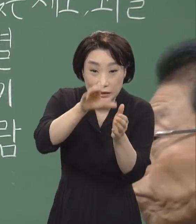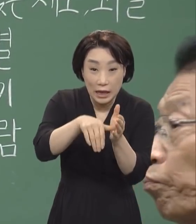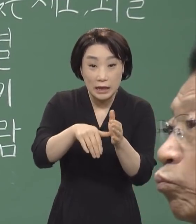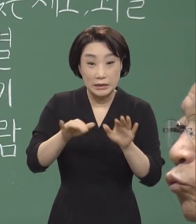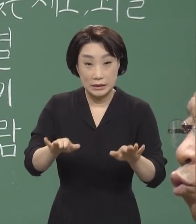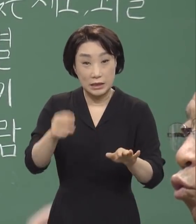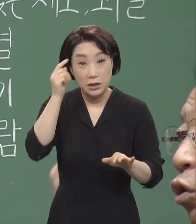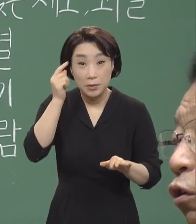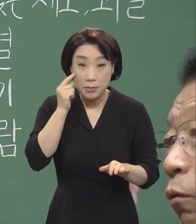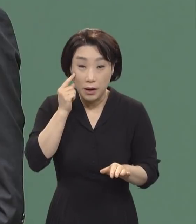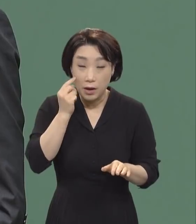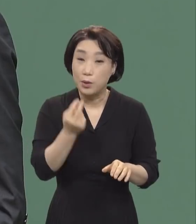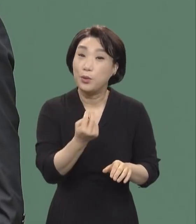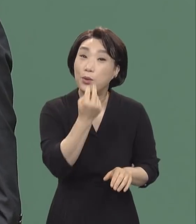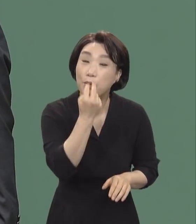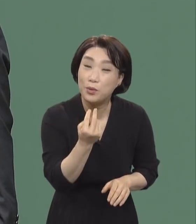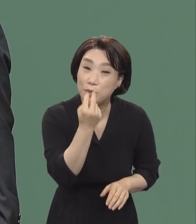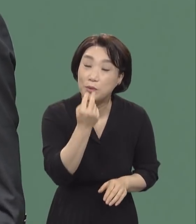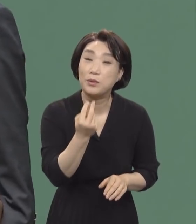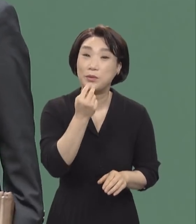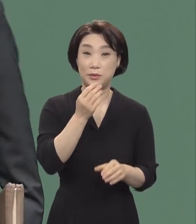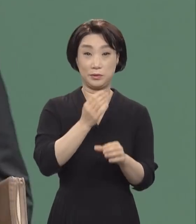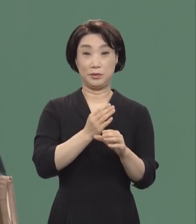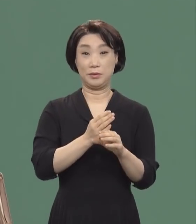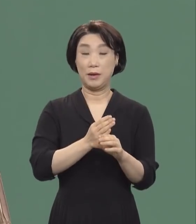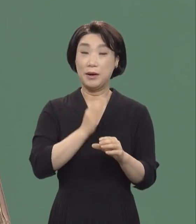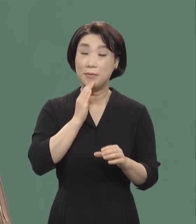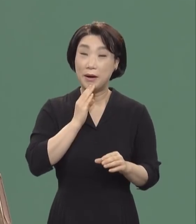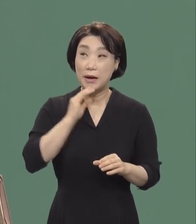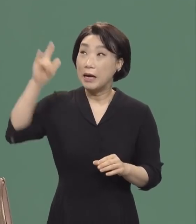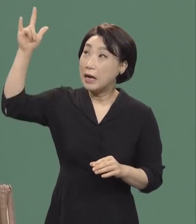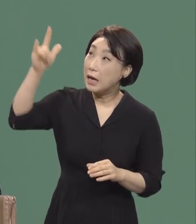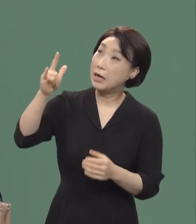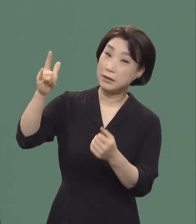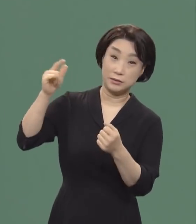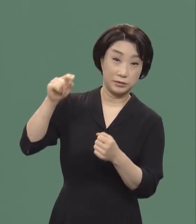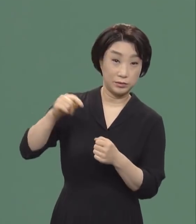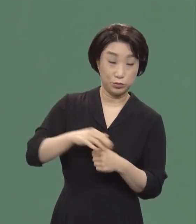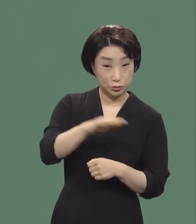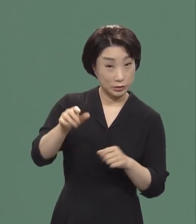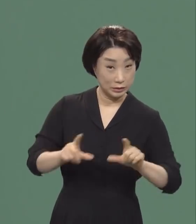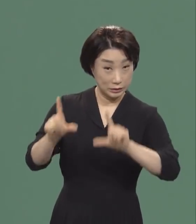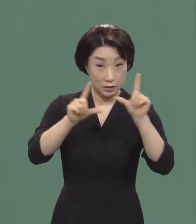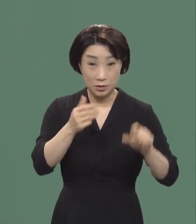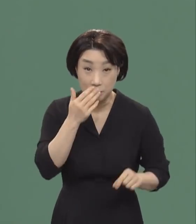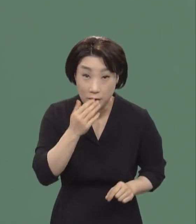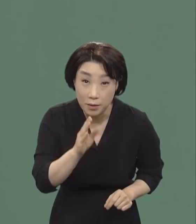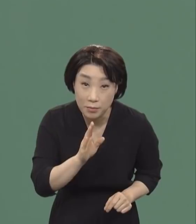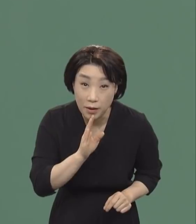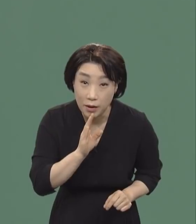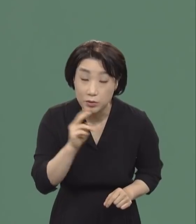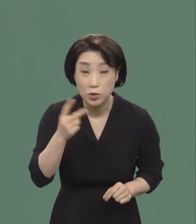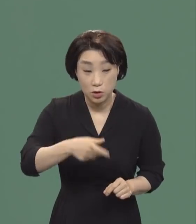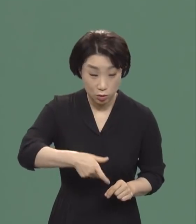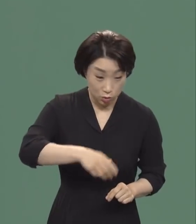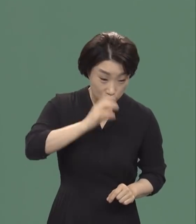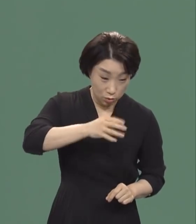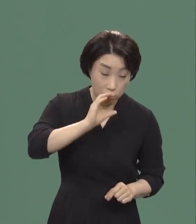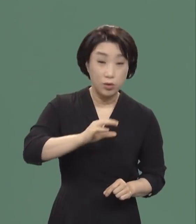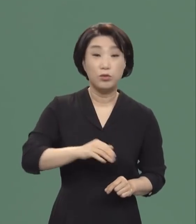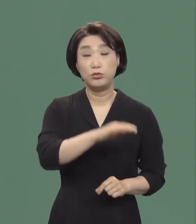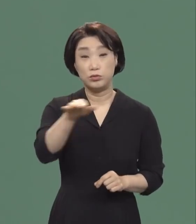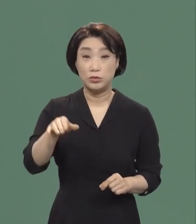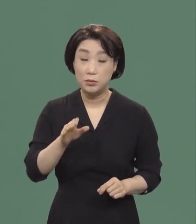보세요. 공기를 마시게 만들었어요. 태양 에너지가 있어야 살도록 만들었어요. 물을 먹어야